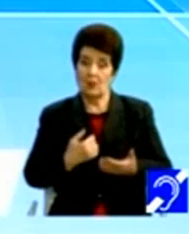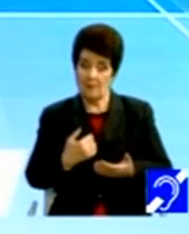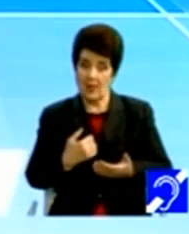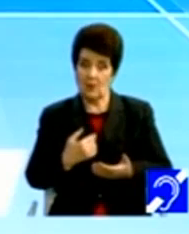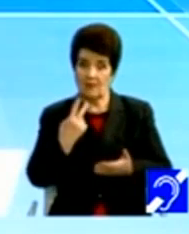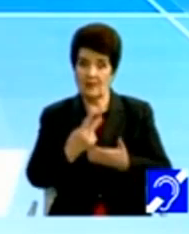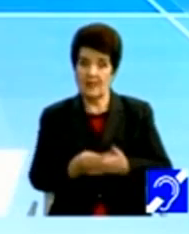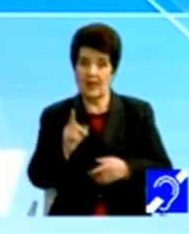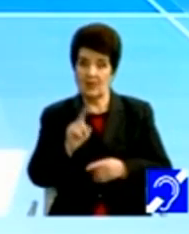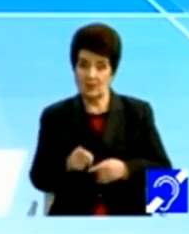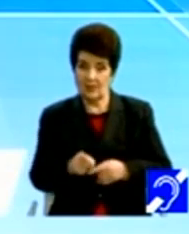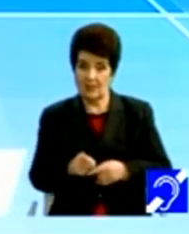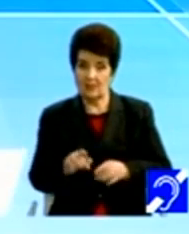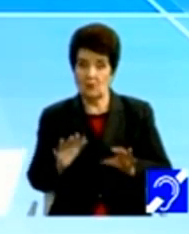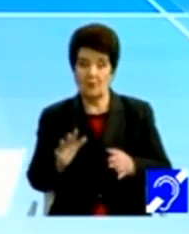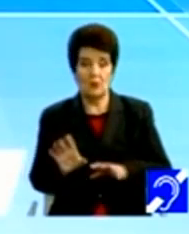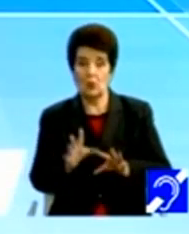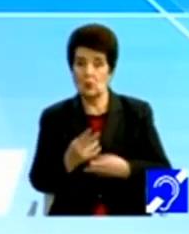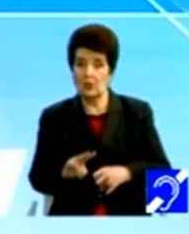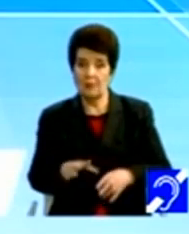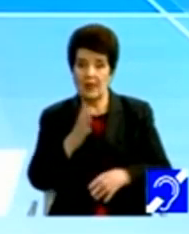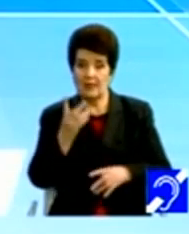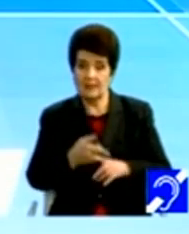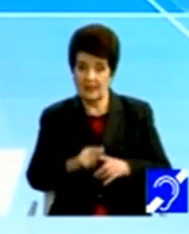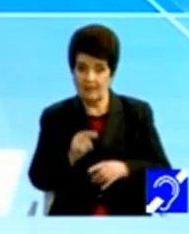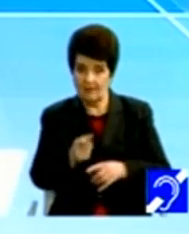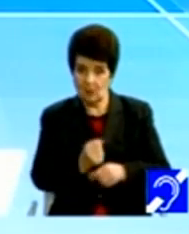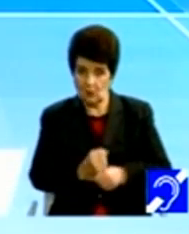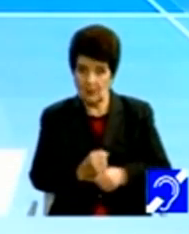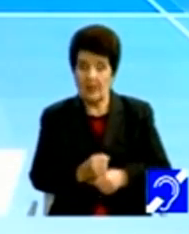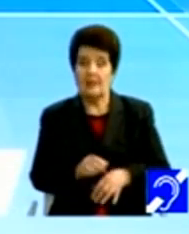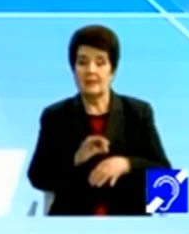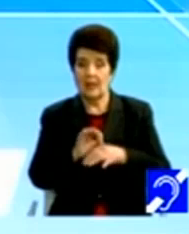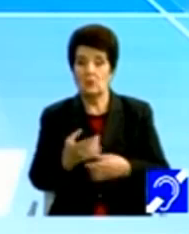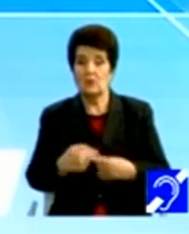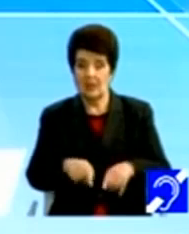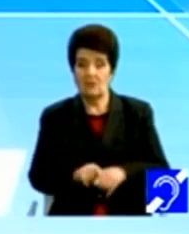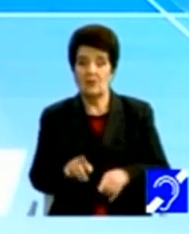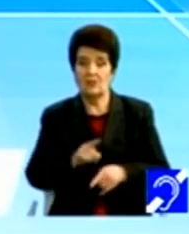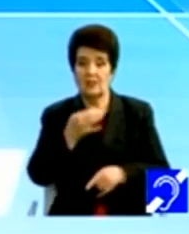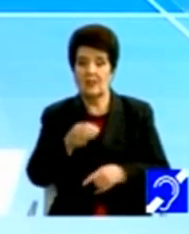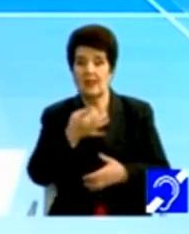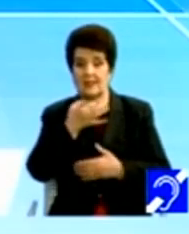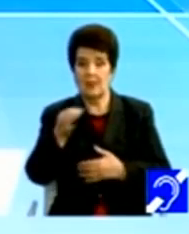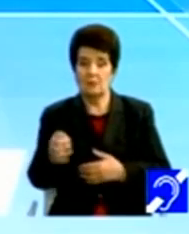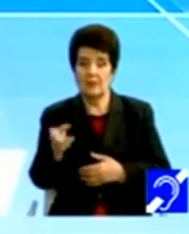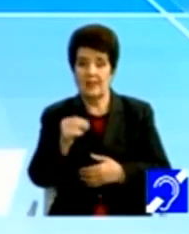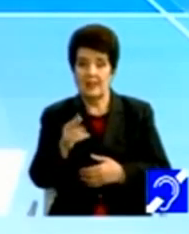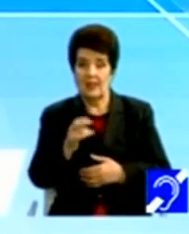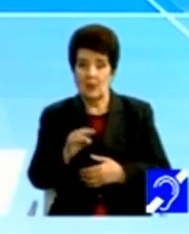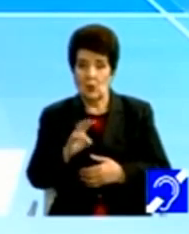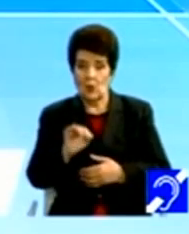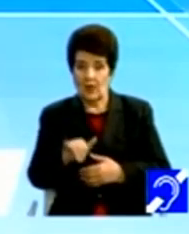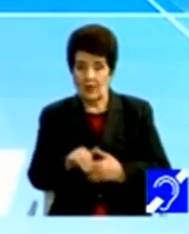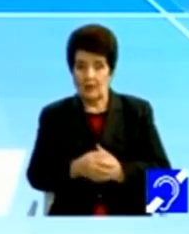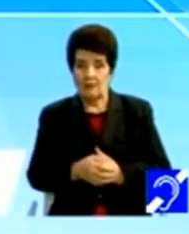moment, lucrul ăsta nu trebuia de făcut, pentru că asta a dus la ceea ce a dus. Și ca să-i răspund domnului Deliu,